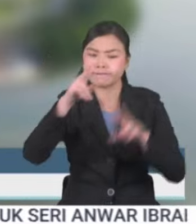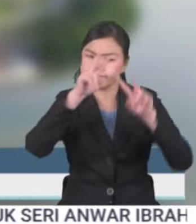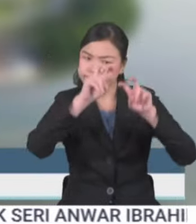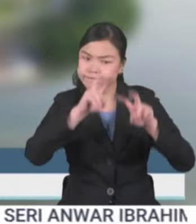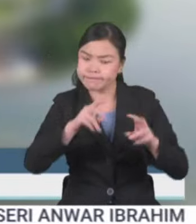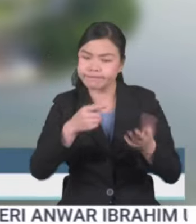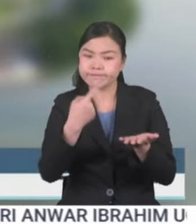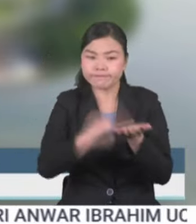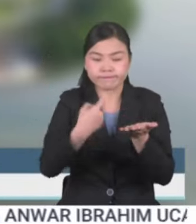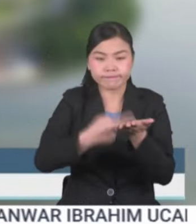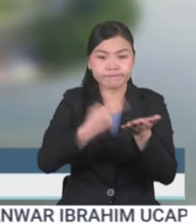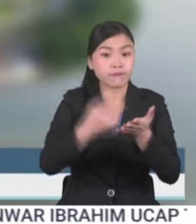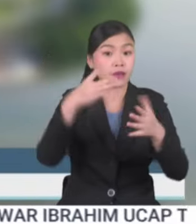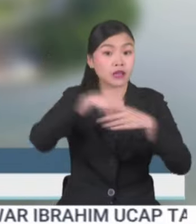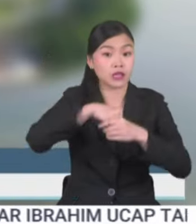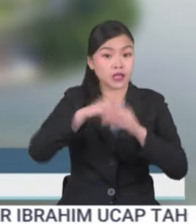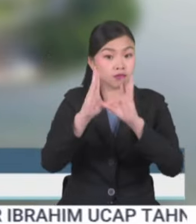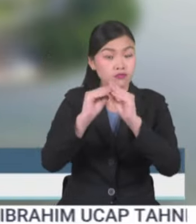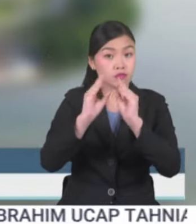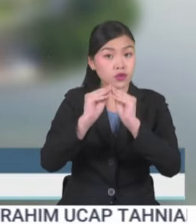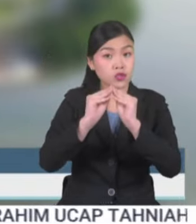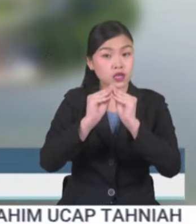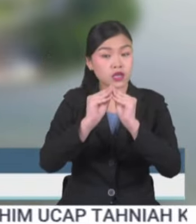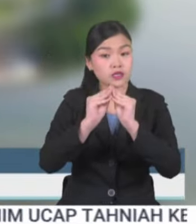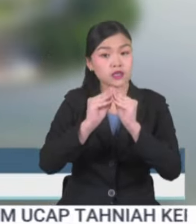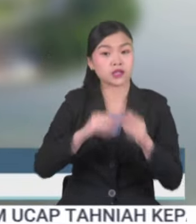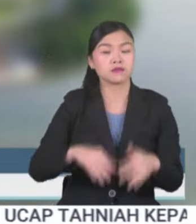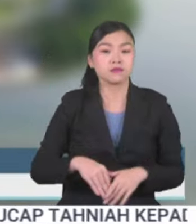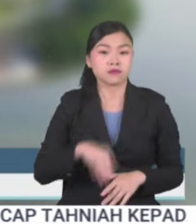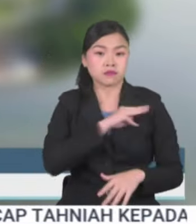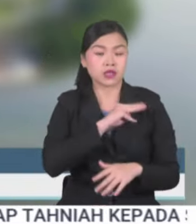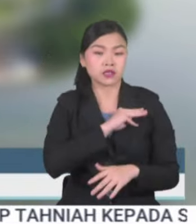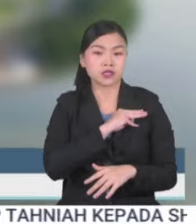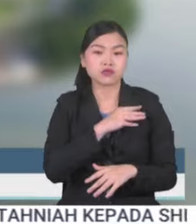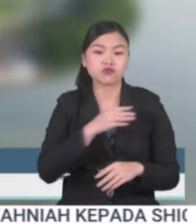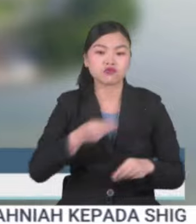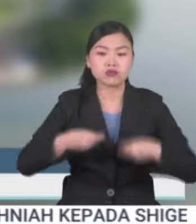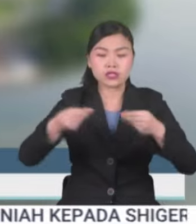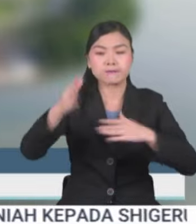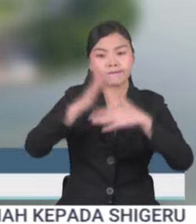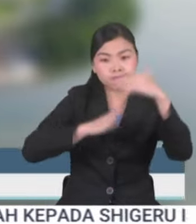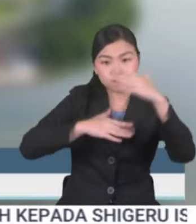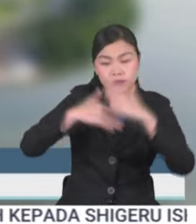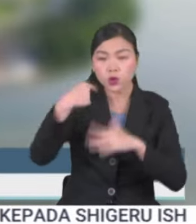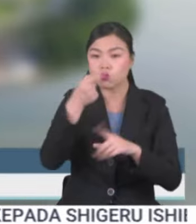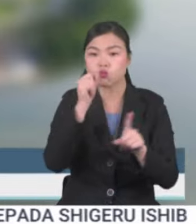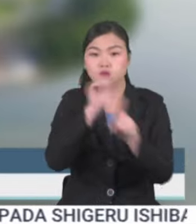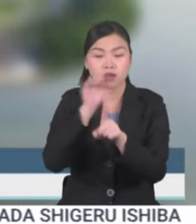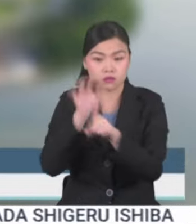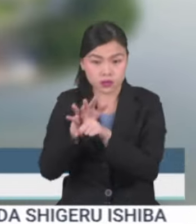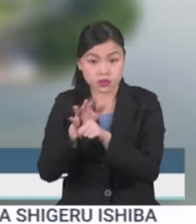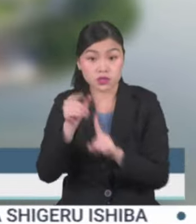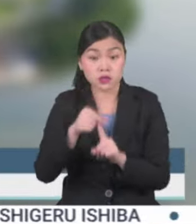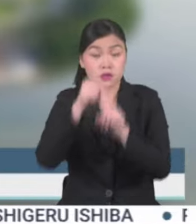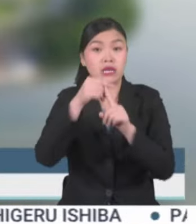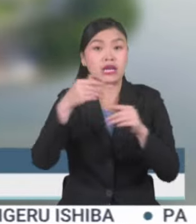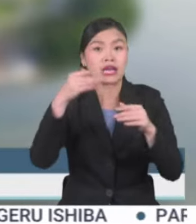dalam mesyuarat kabinet negeri bagi memberi keselesaan kepada penduduk terjejas terutama mereka yang mempunyai